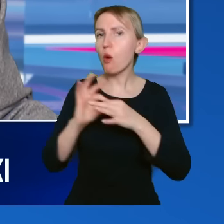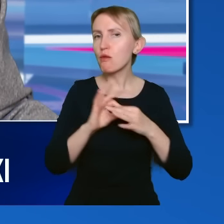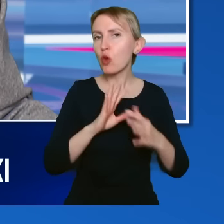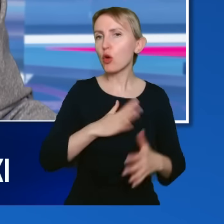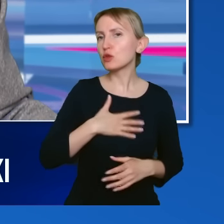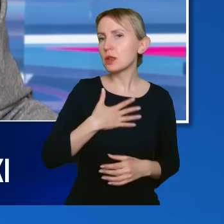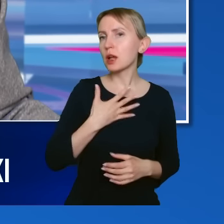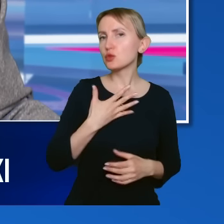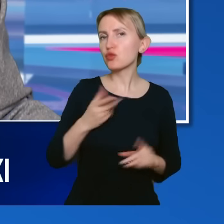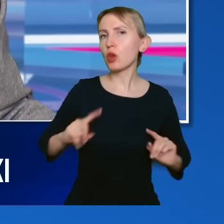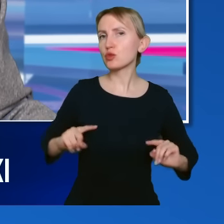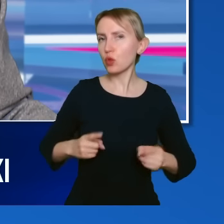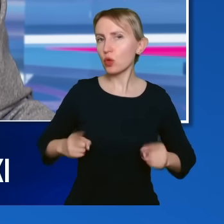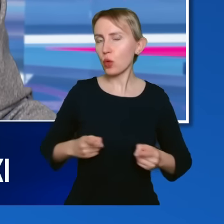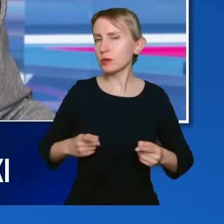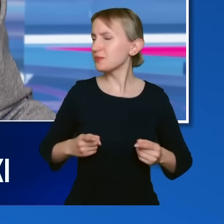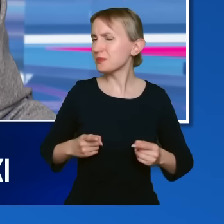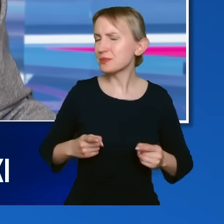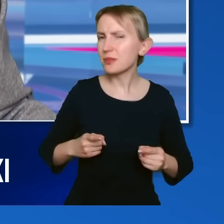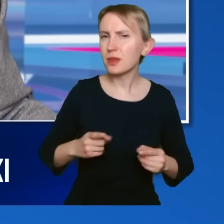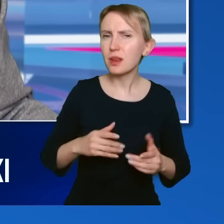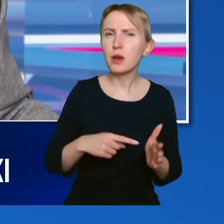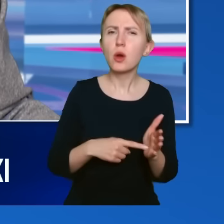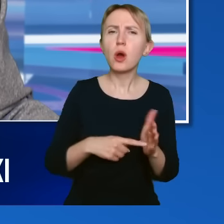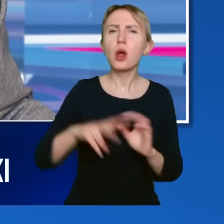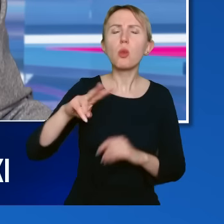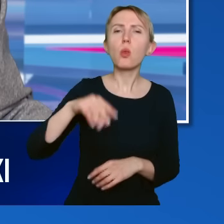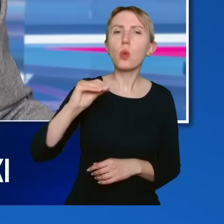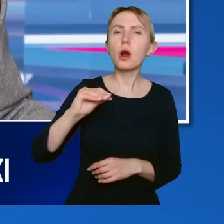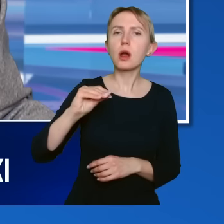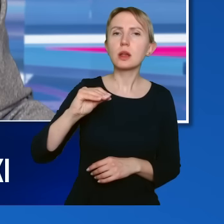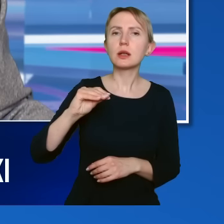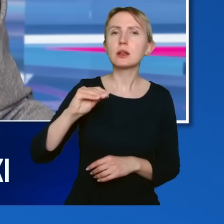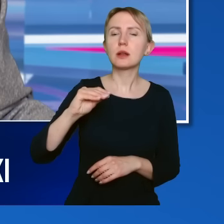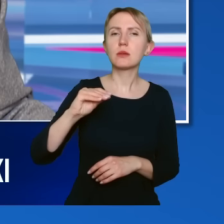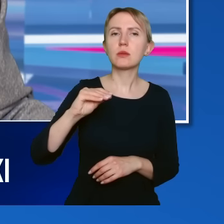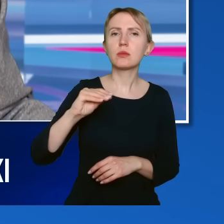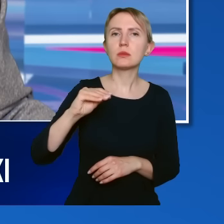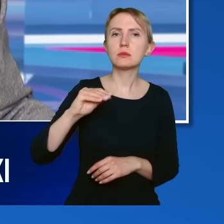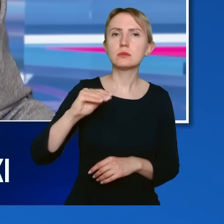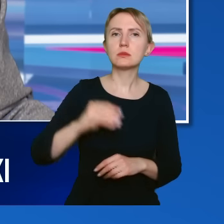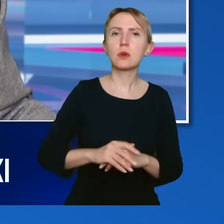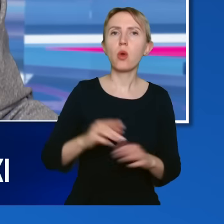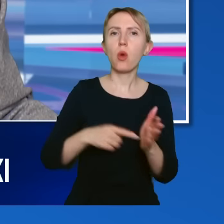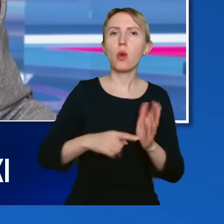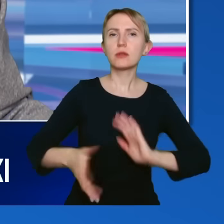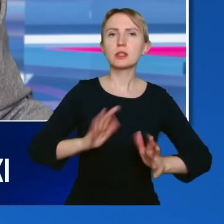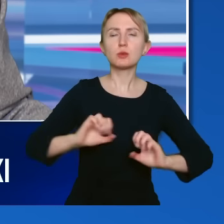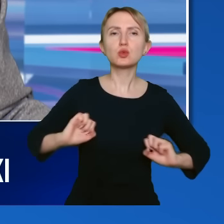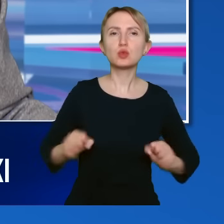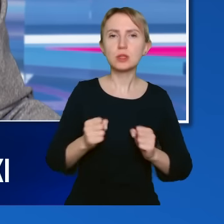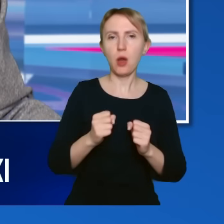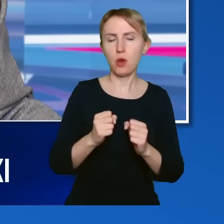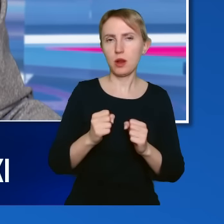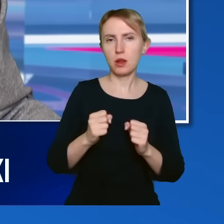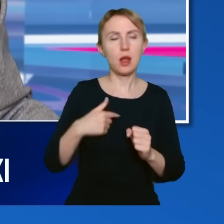dziwnie zorganizowanych. I potem, a ile Polski rząd kupił szczepionek? Unia Europejska no, w ten sposób działa, ale mnie nie dziwi, że von